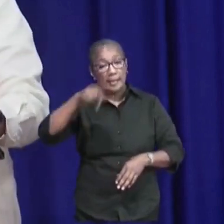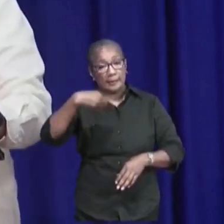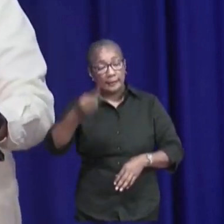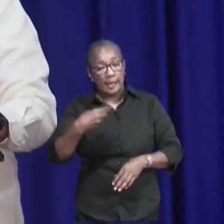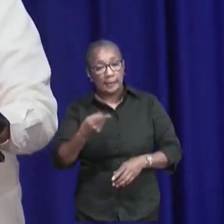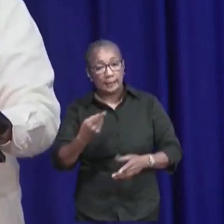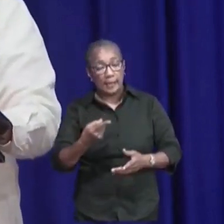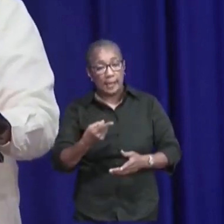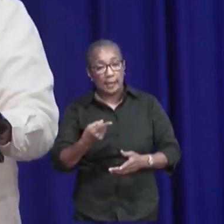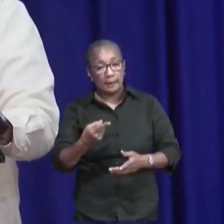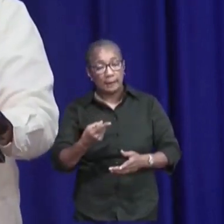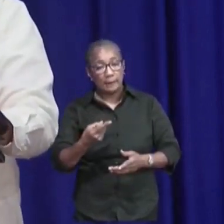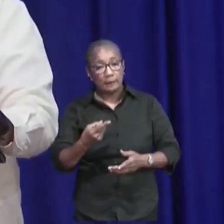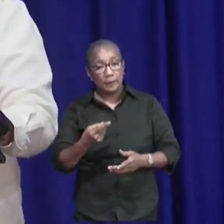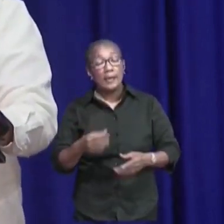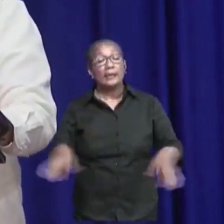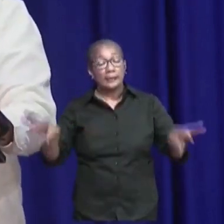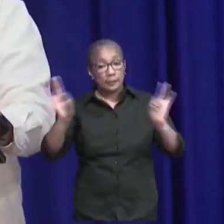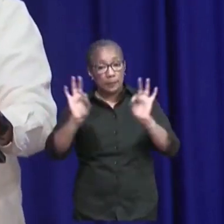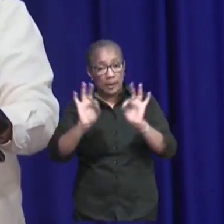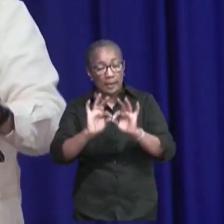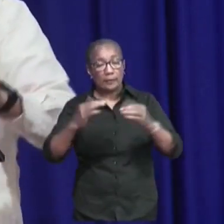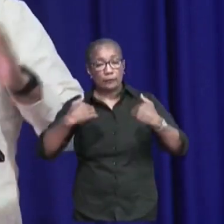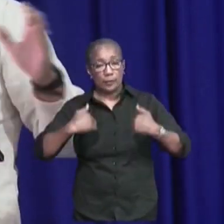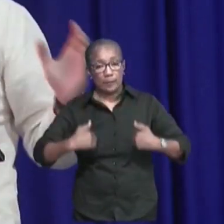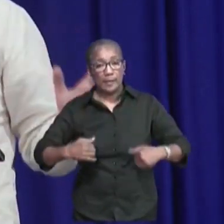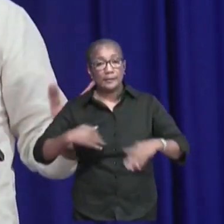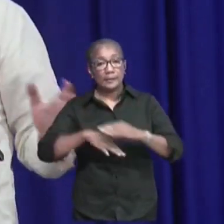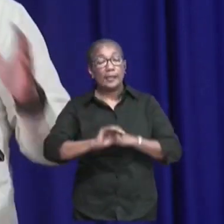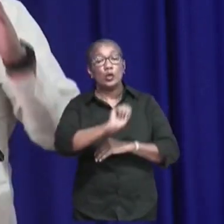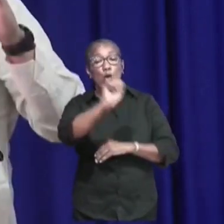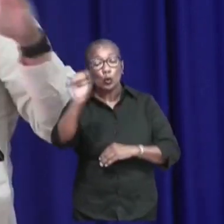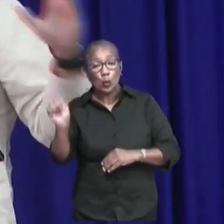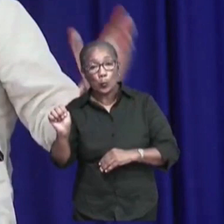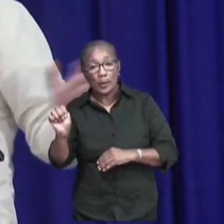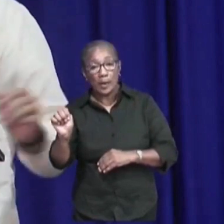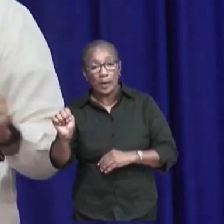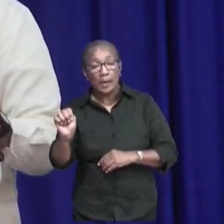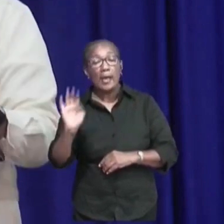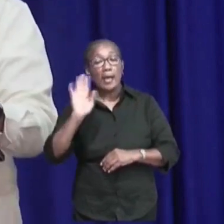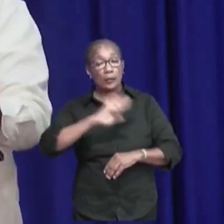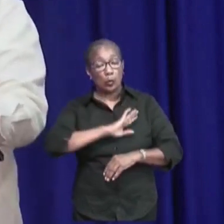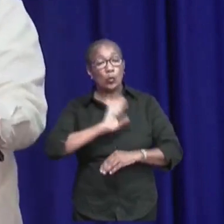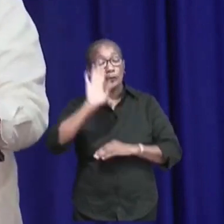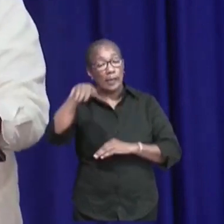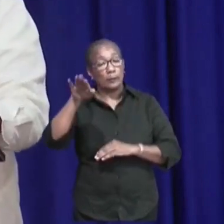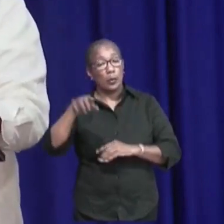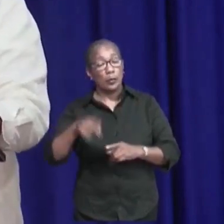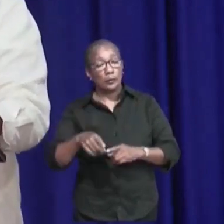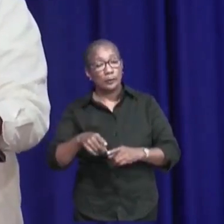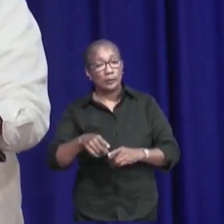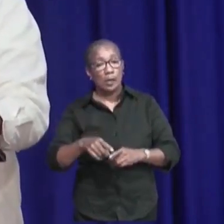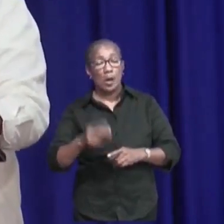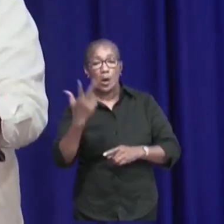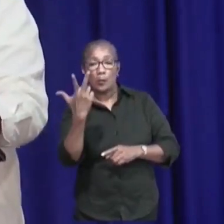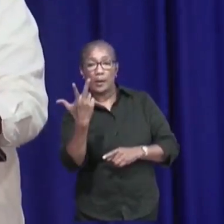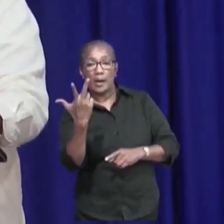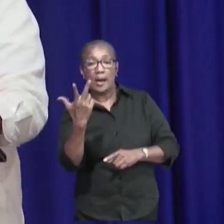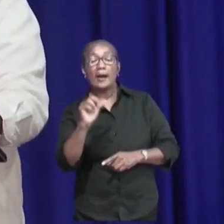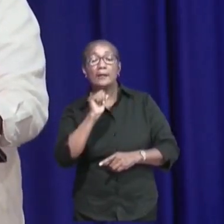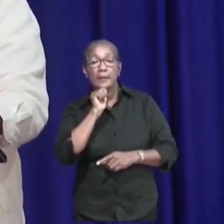Vervolgens zullen we dus, en dat is natuurlijk belangrijk voor de mensen in Europa en daarbuiten, zullen wij dus op 8